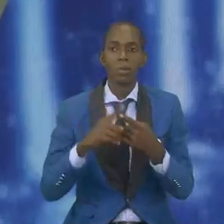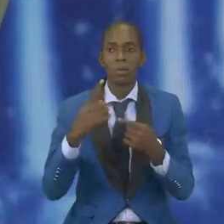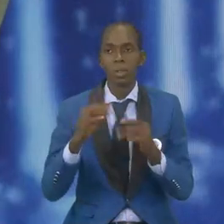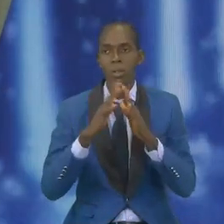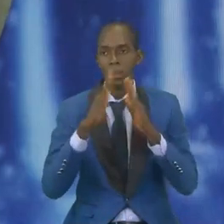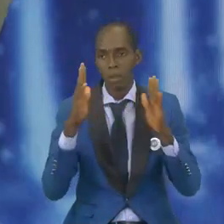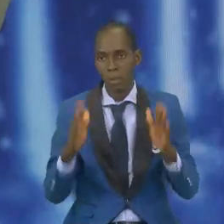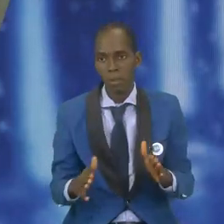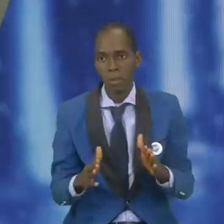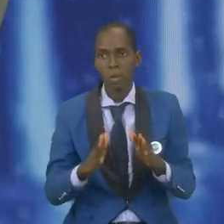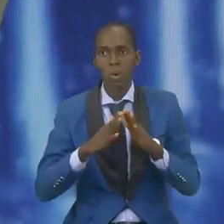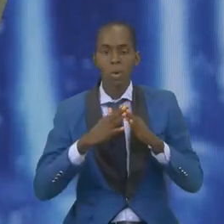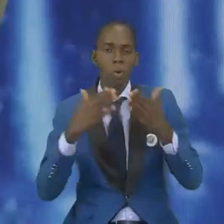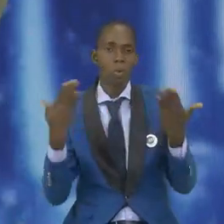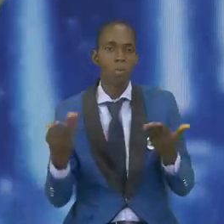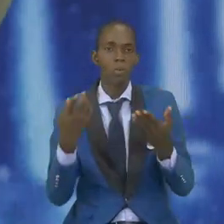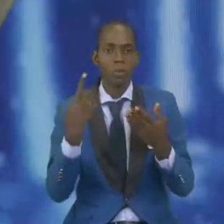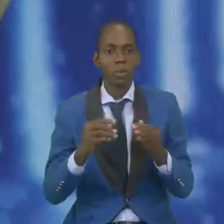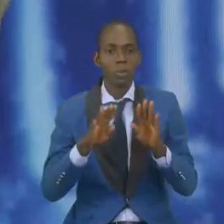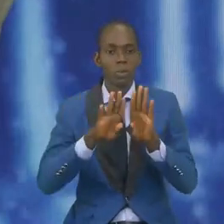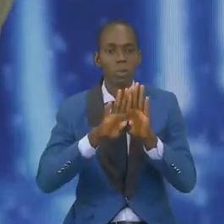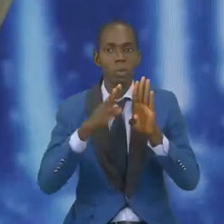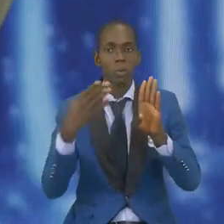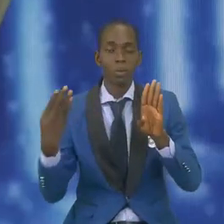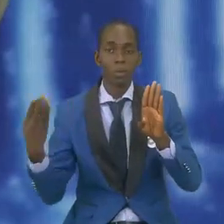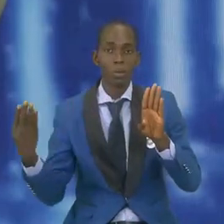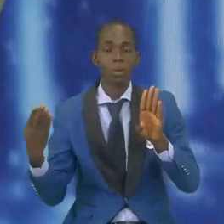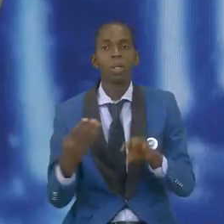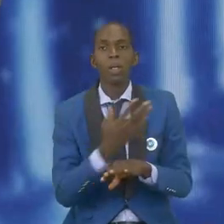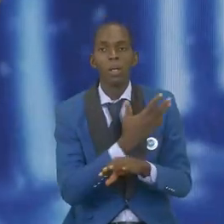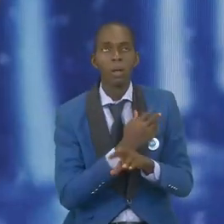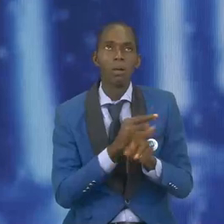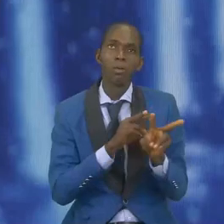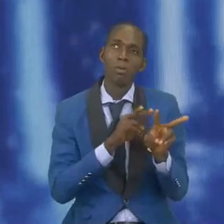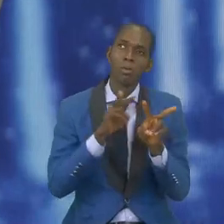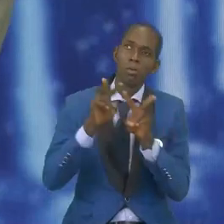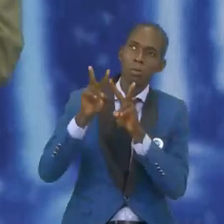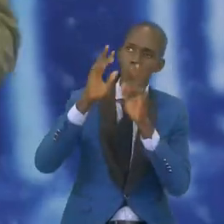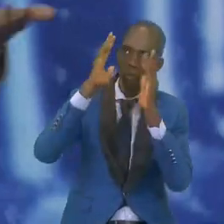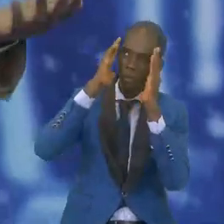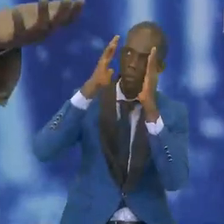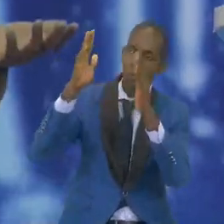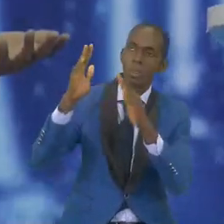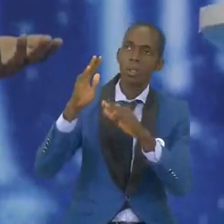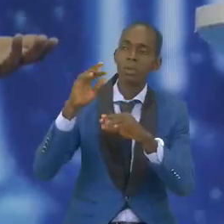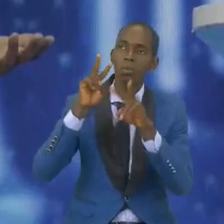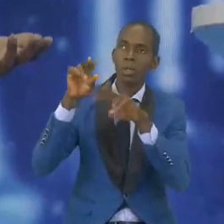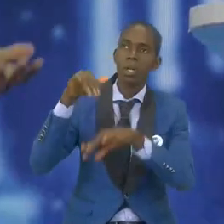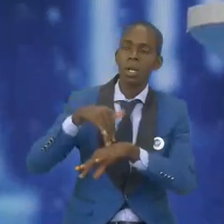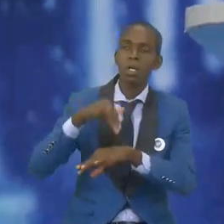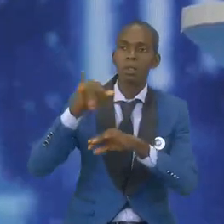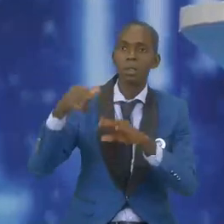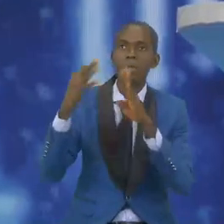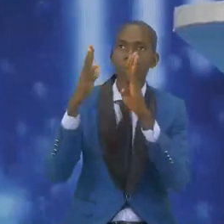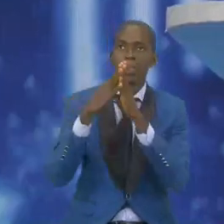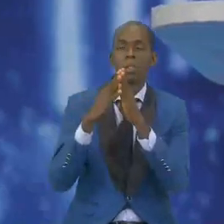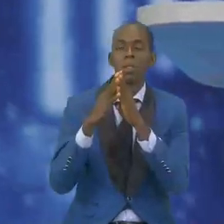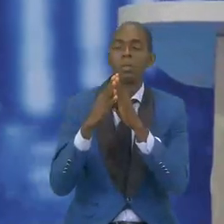soir, il allait dans sa maison, ouvrait sa fenêtre et regardait